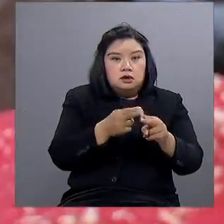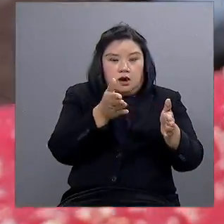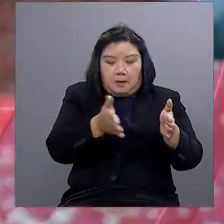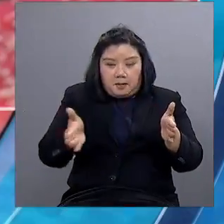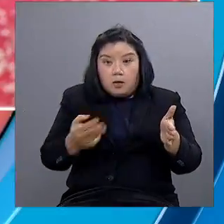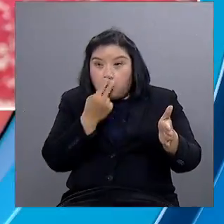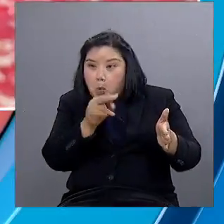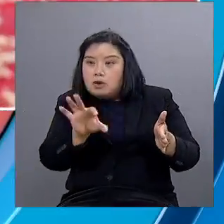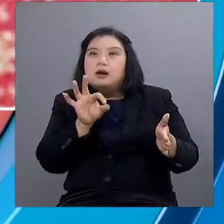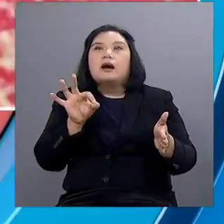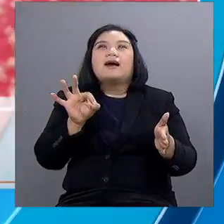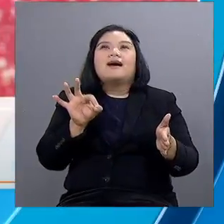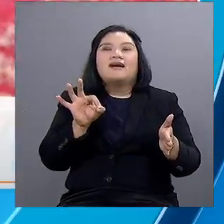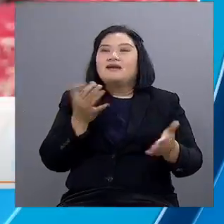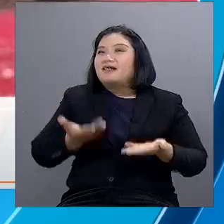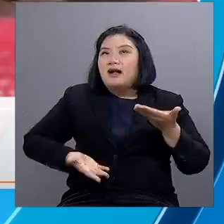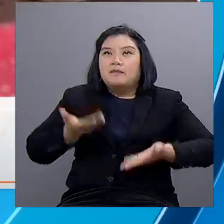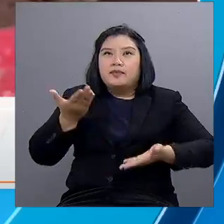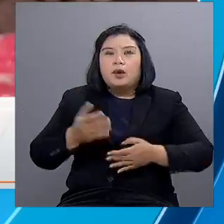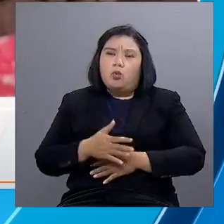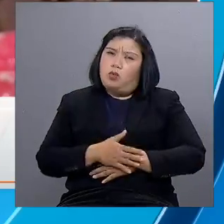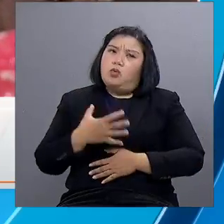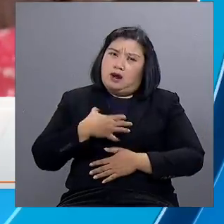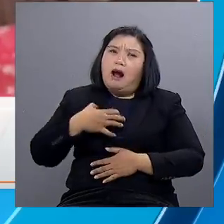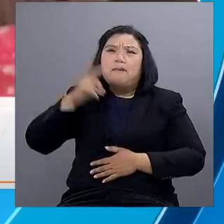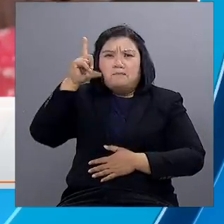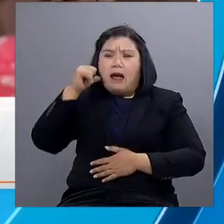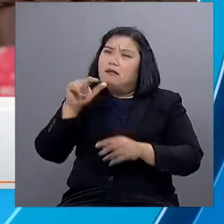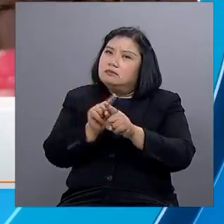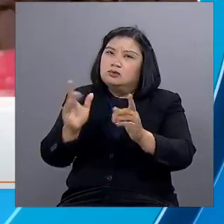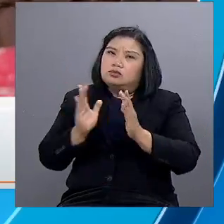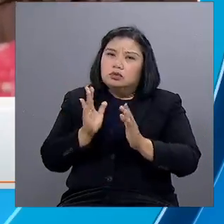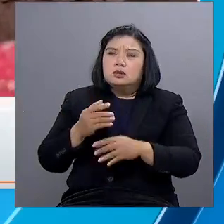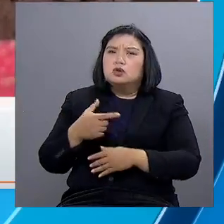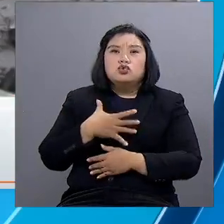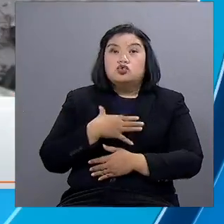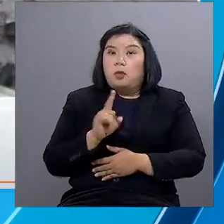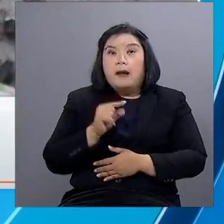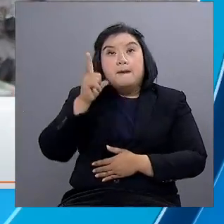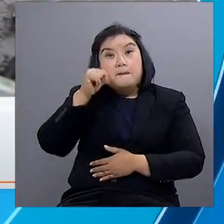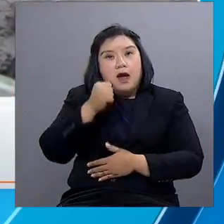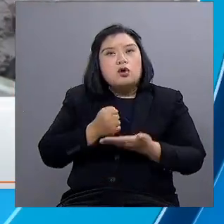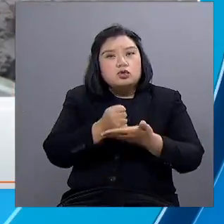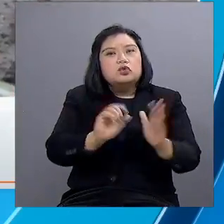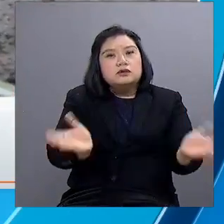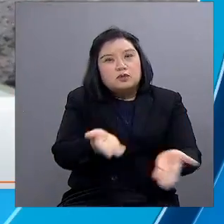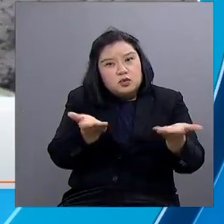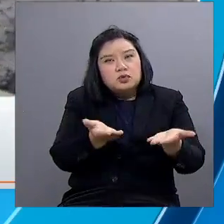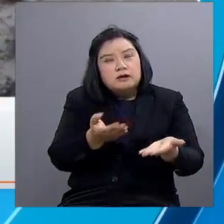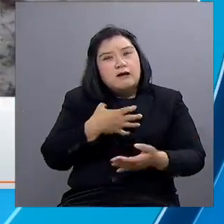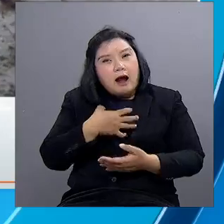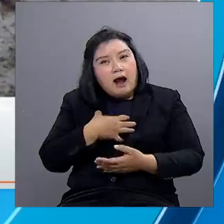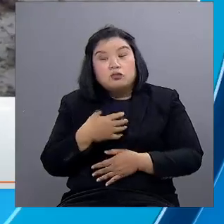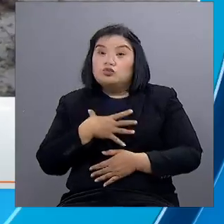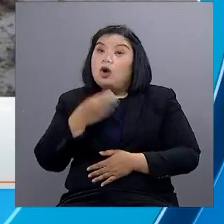ก็ต้องบอกเลยนะครับว่าผมอยากมีคุณแม่แบบนี้มากเลยนะสมมติว่าชอบทำอะไรเนี่ยแม่ก็จะยอมให้อะไรเงี้ย คุณชอบกินอะไรล่ะคุณต๊อบ หมู ต้อง